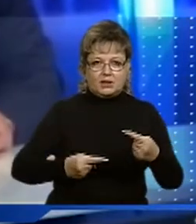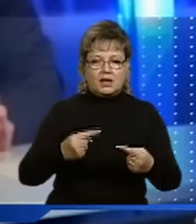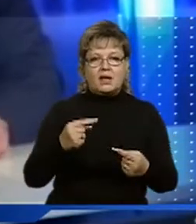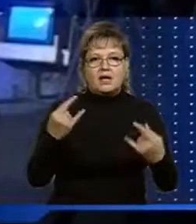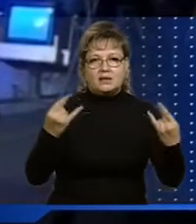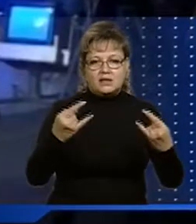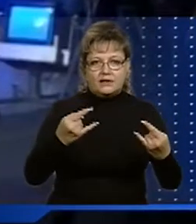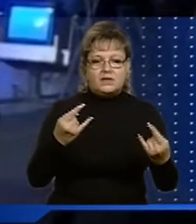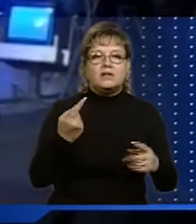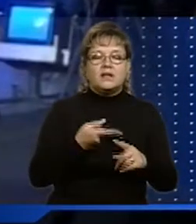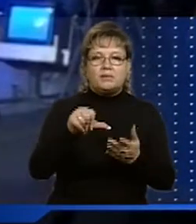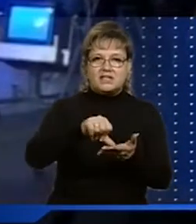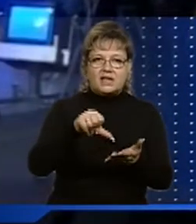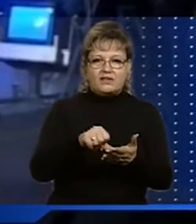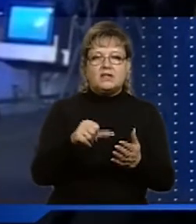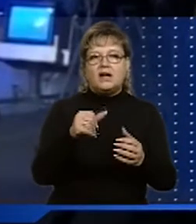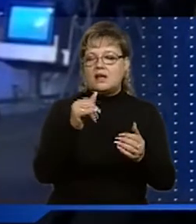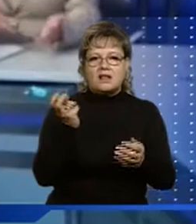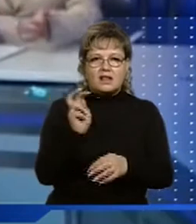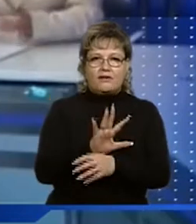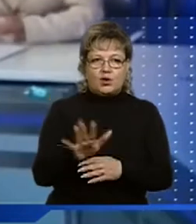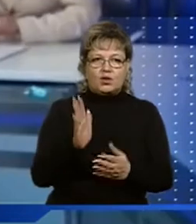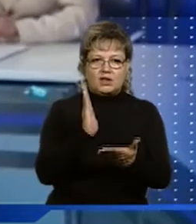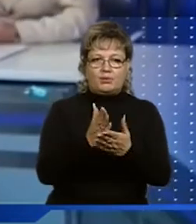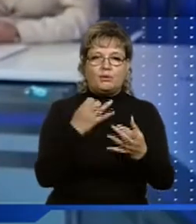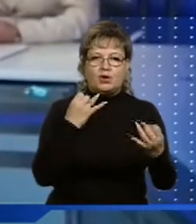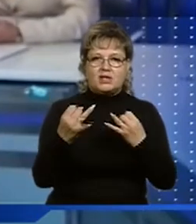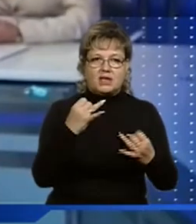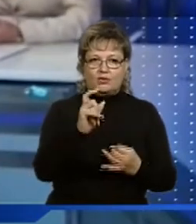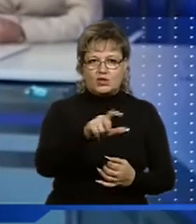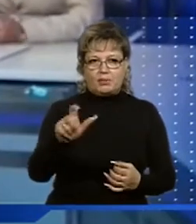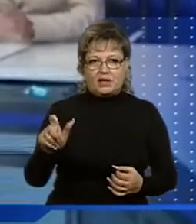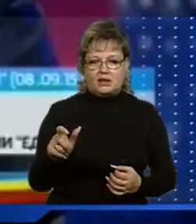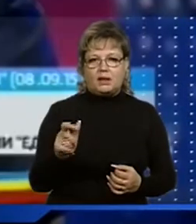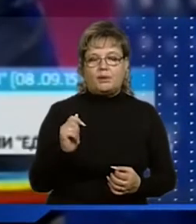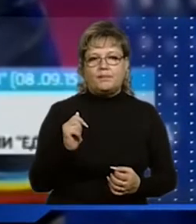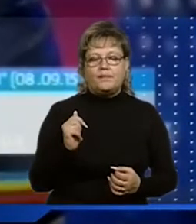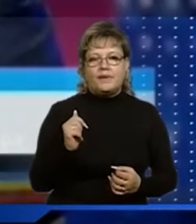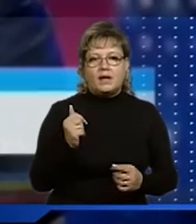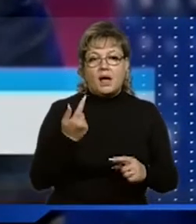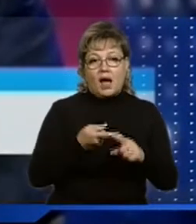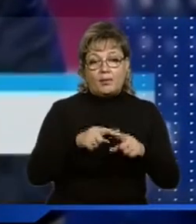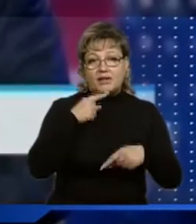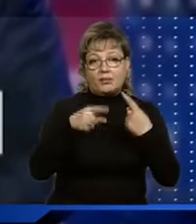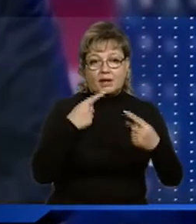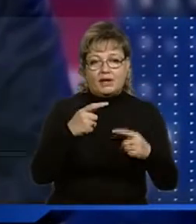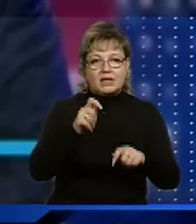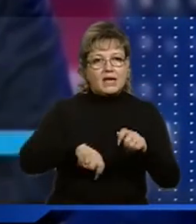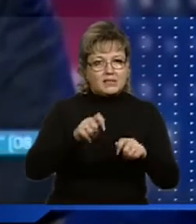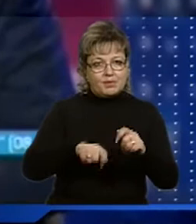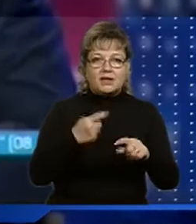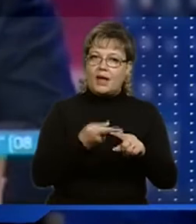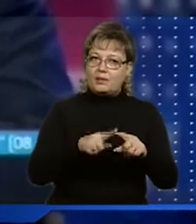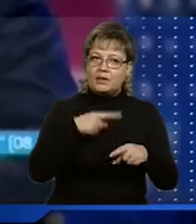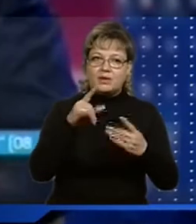Обычно руководитель или представитель правящей партии не выходит на прямой разговор с оппонентами. Да. Это об этом говорят прежде всего эксперты, кстати.